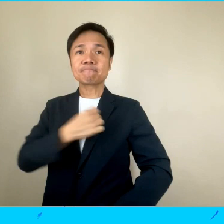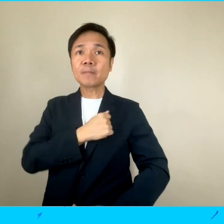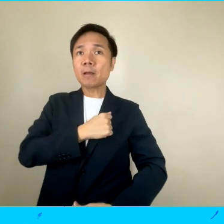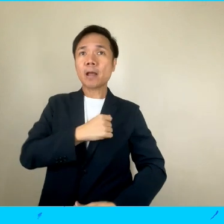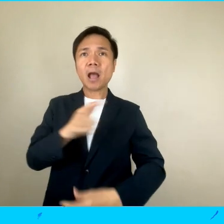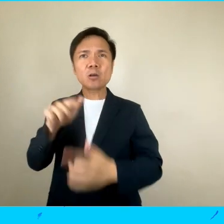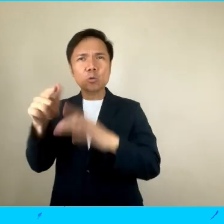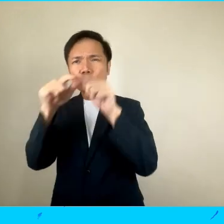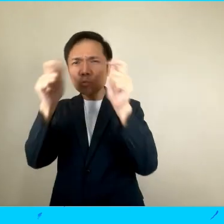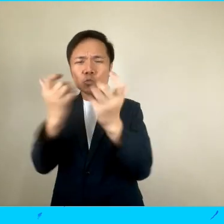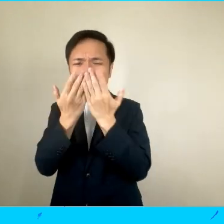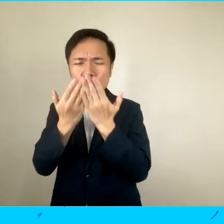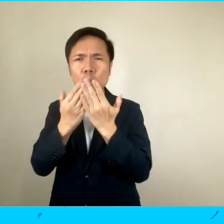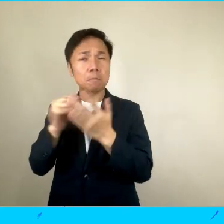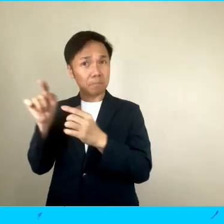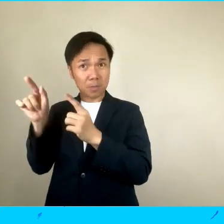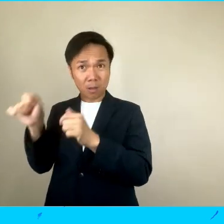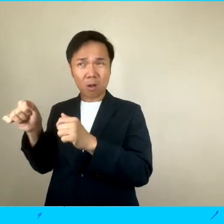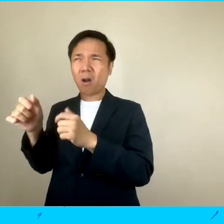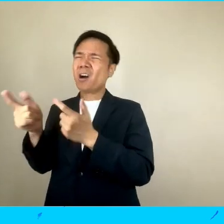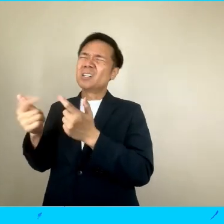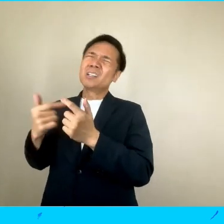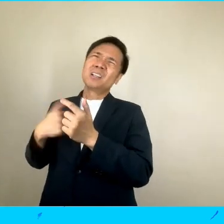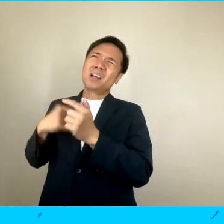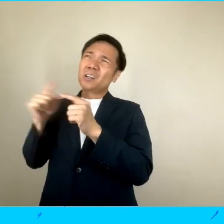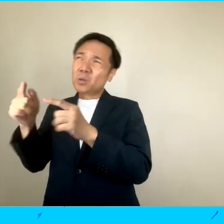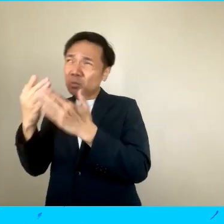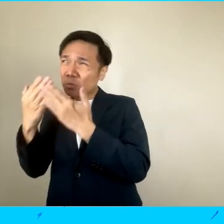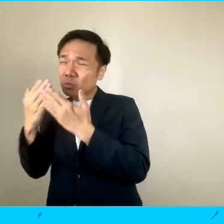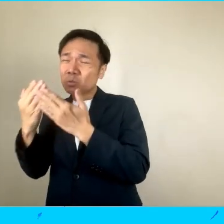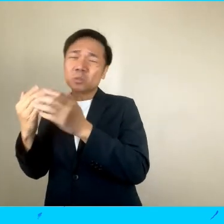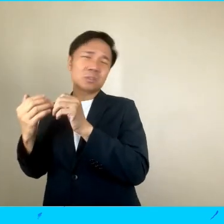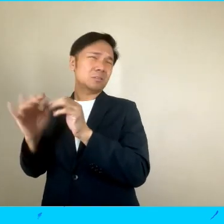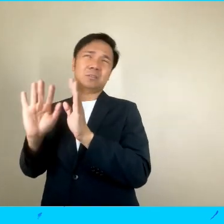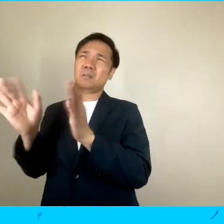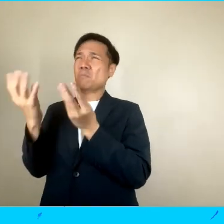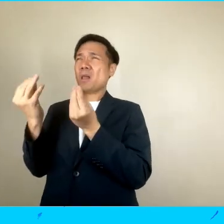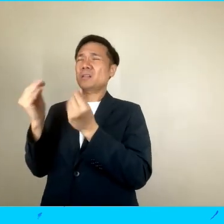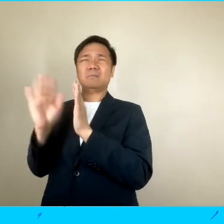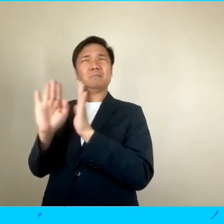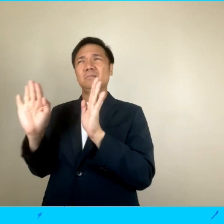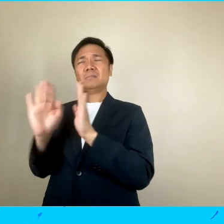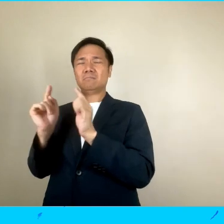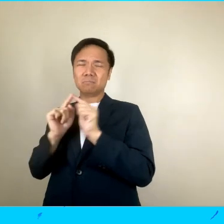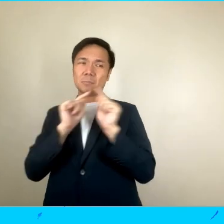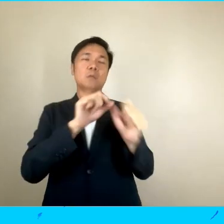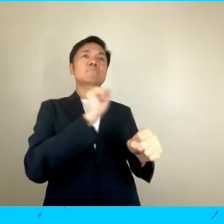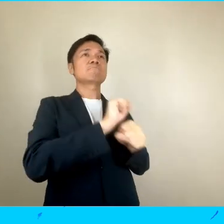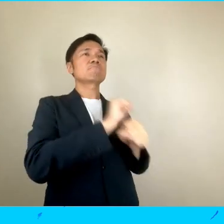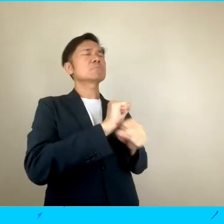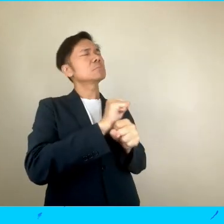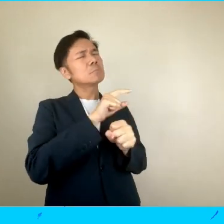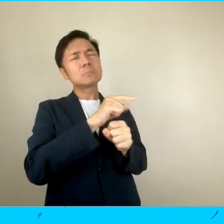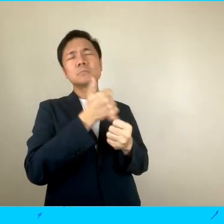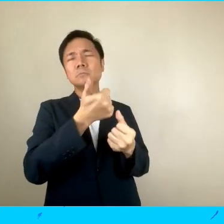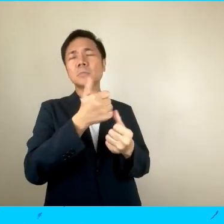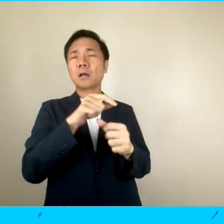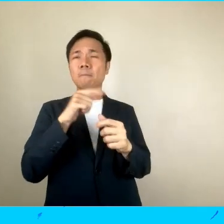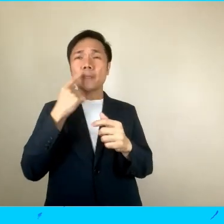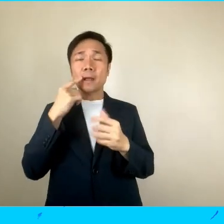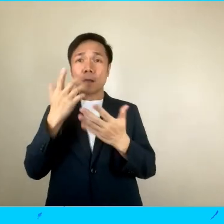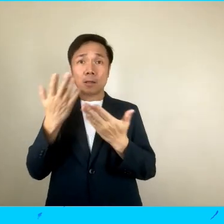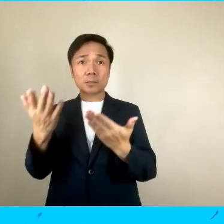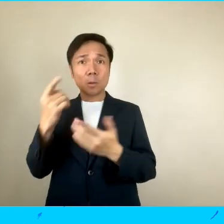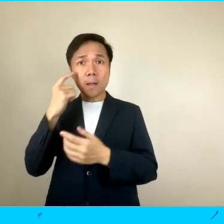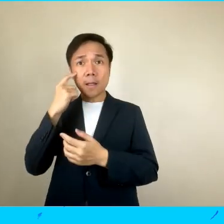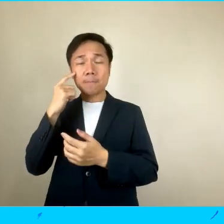uniformes, éviter des commerces entre les jeunes, au lieu d'aller à l'école, ils vont travailler. Et donc, ceci, ça aide